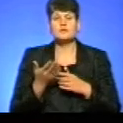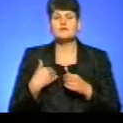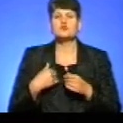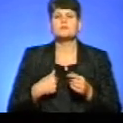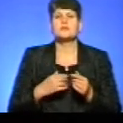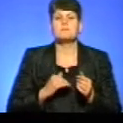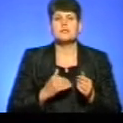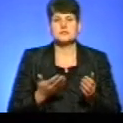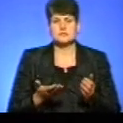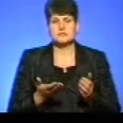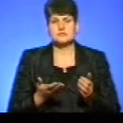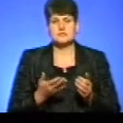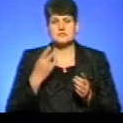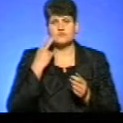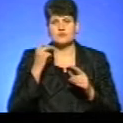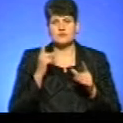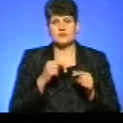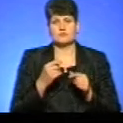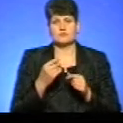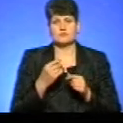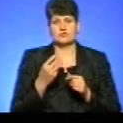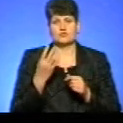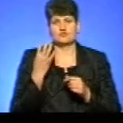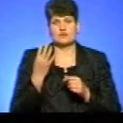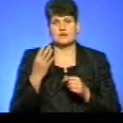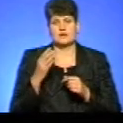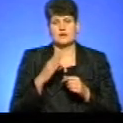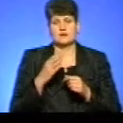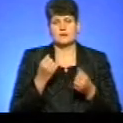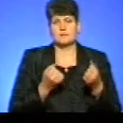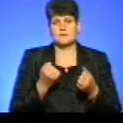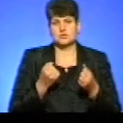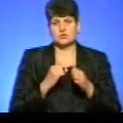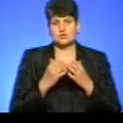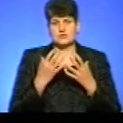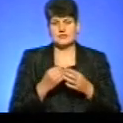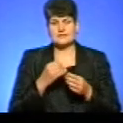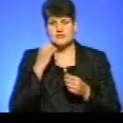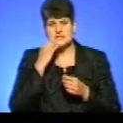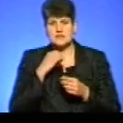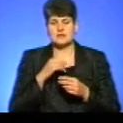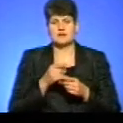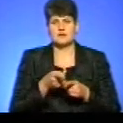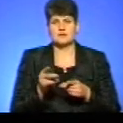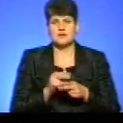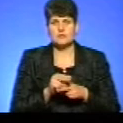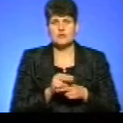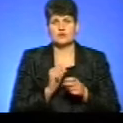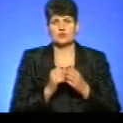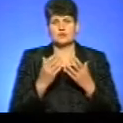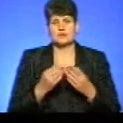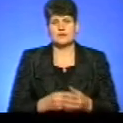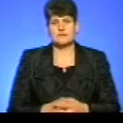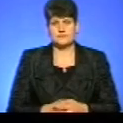цей бізнес? Завжди він не виїжджає в районі чотирьох машин кожен день. Чому? Тому що вони реально старі і їх треба ремонтувати кожен божий день.